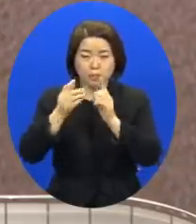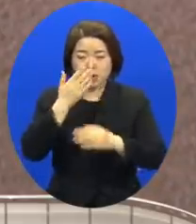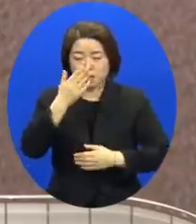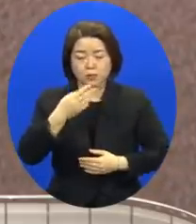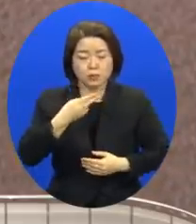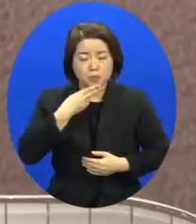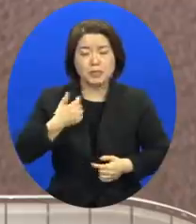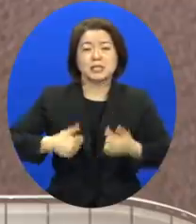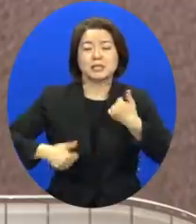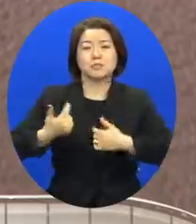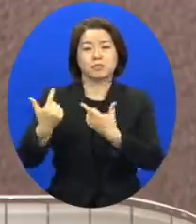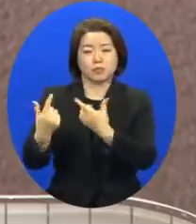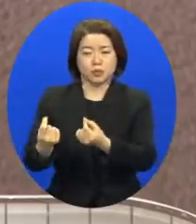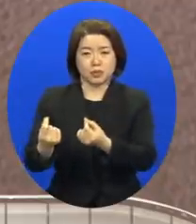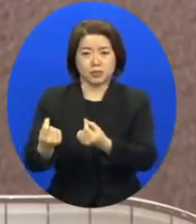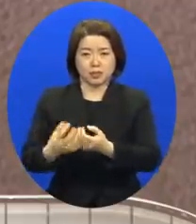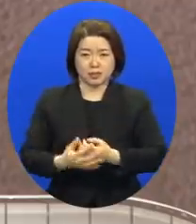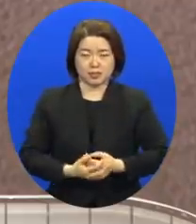기쁨입니다